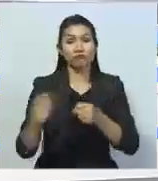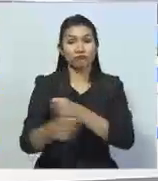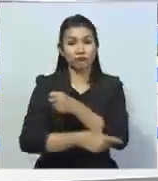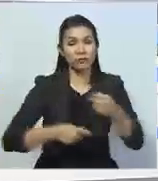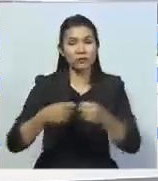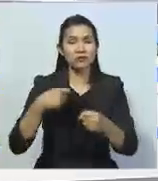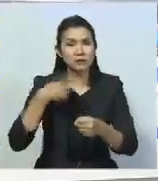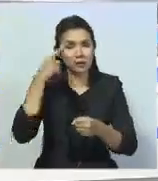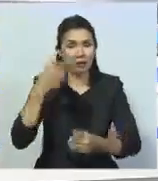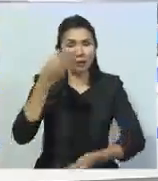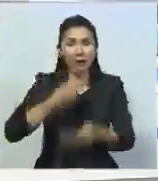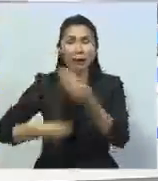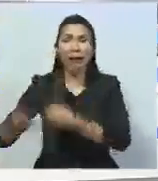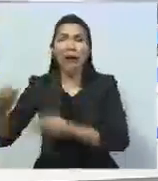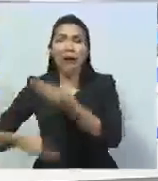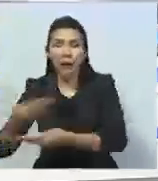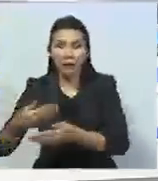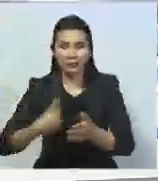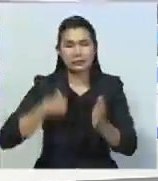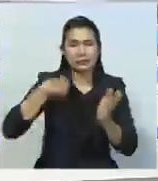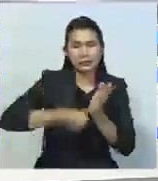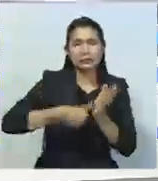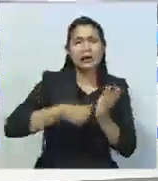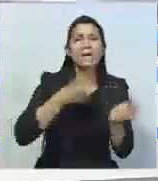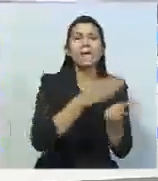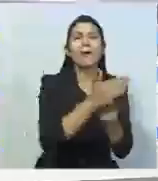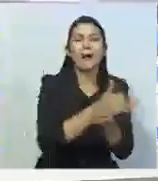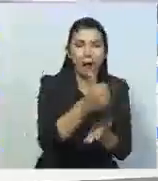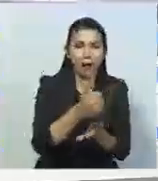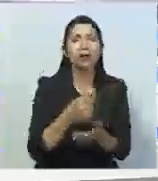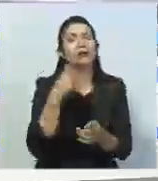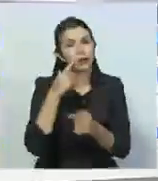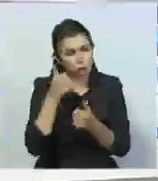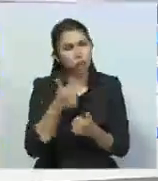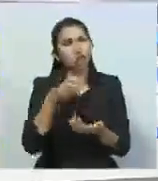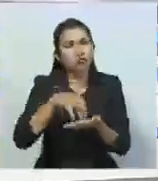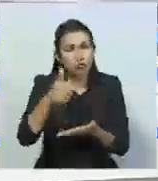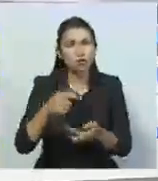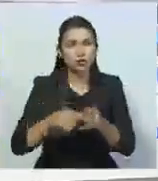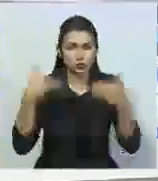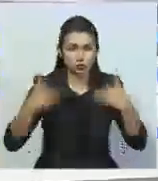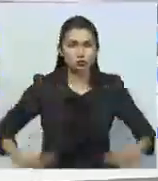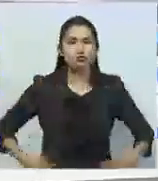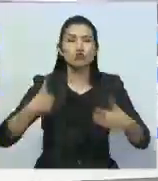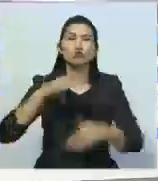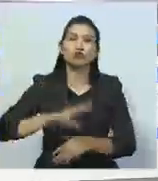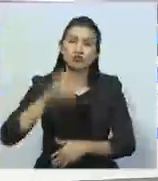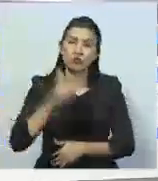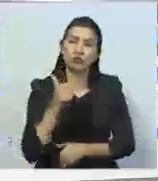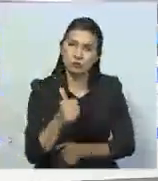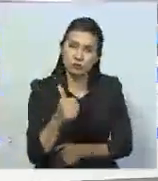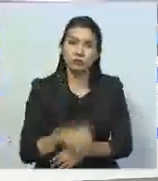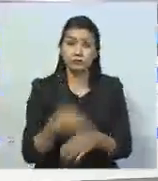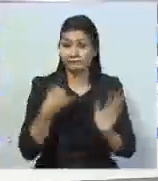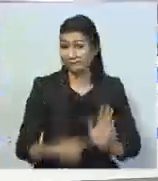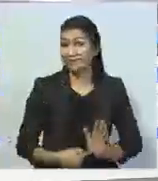าบางทีอาจจะเอาข้าวไปขายเพื่อเอาเงินมาใช้หนี ้ แต่ก็ยังดีที่มีเงินมาใช้หนี้แล้วก็ทำให้ชีวิตความเป็นอยู่นั้นดีมากยิ่งขึ้นด้วยค่ะก็เลย